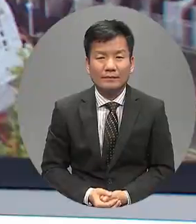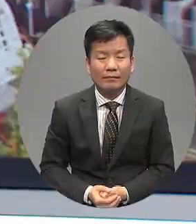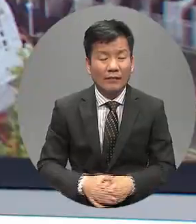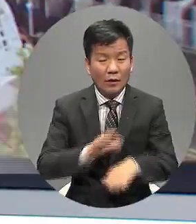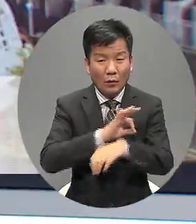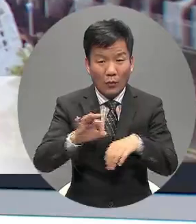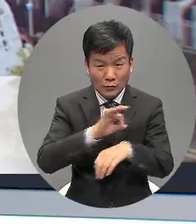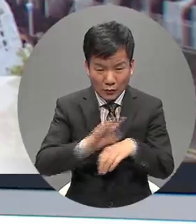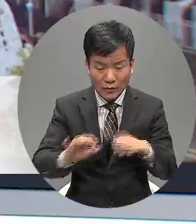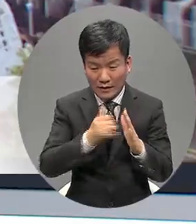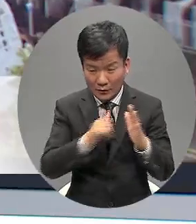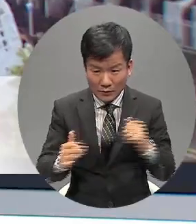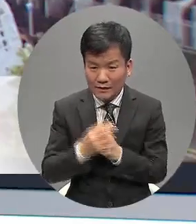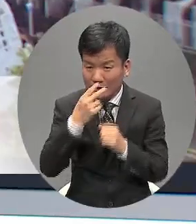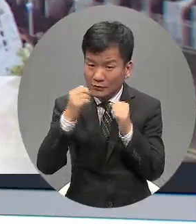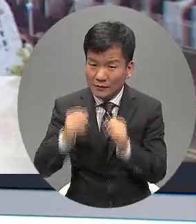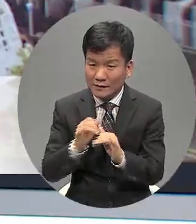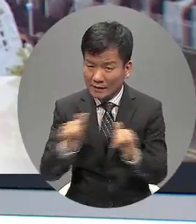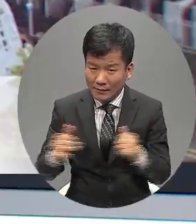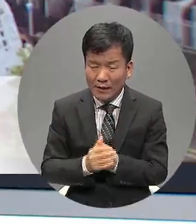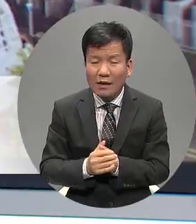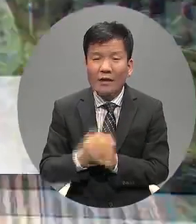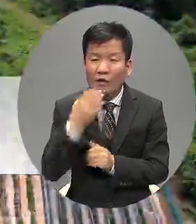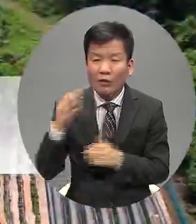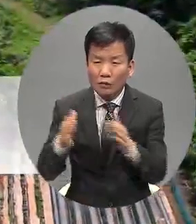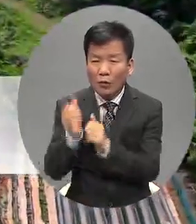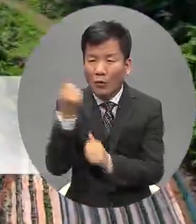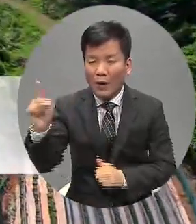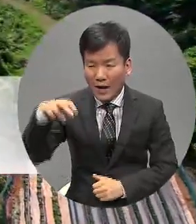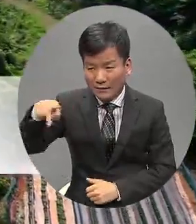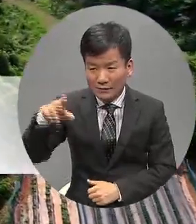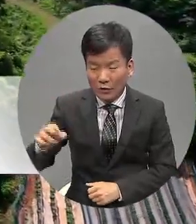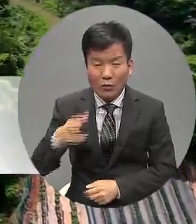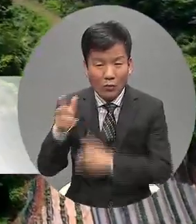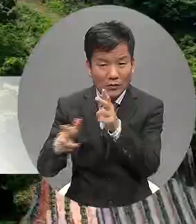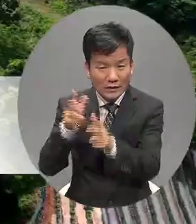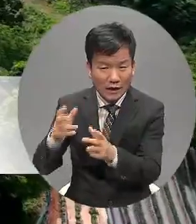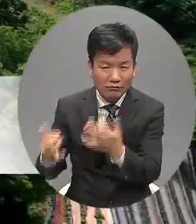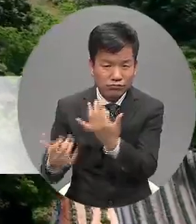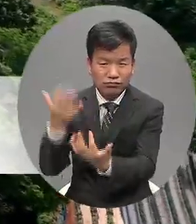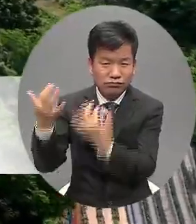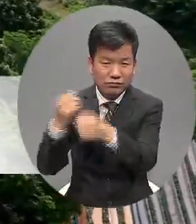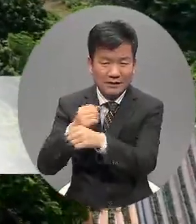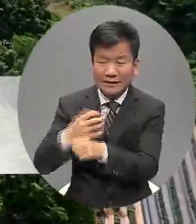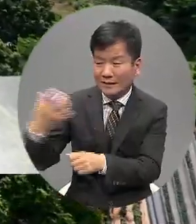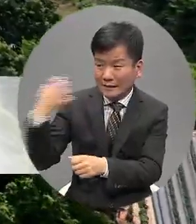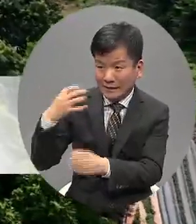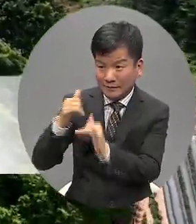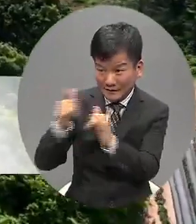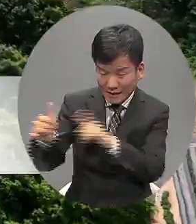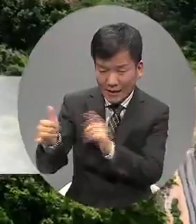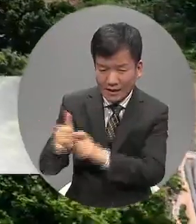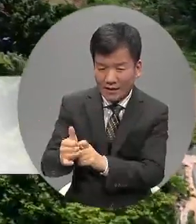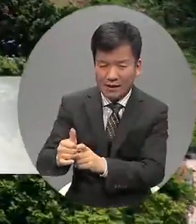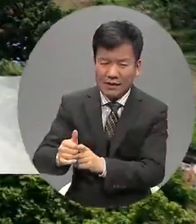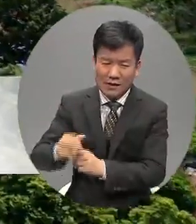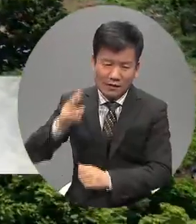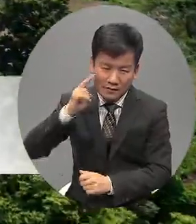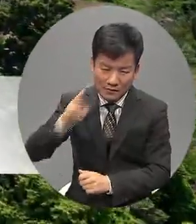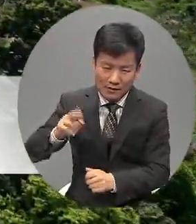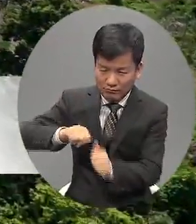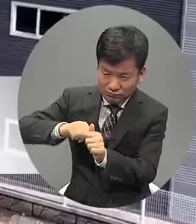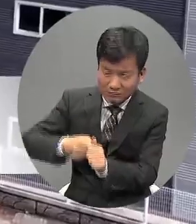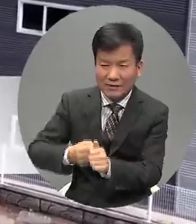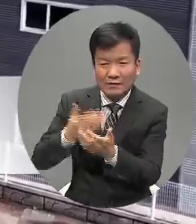오송 참사 유가족과 생존자들이 경기도 화성의 아리셀 공장 화재 참사 책임자를 중대재해처벌법으로